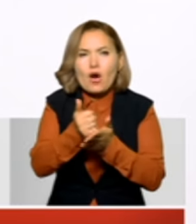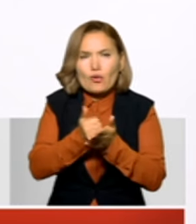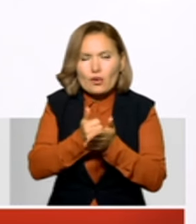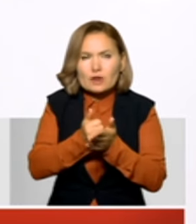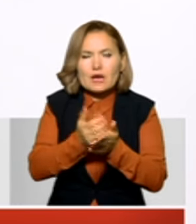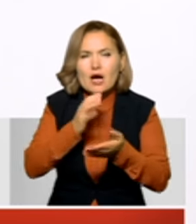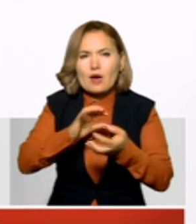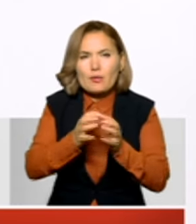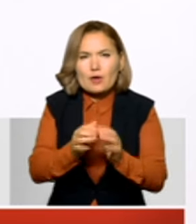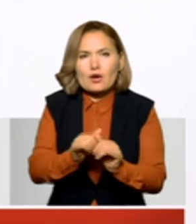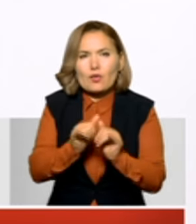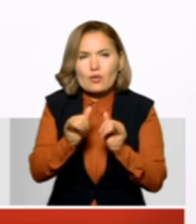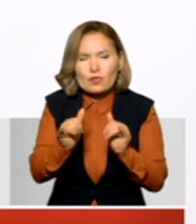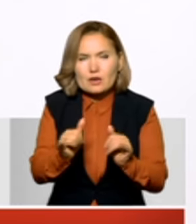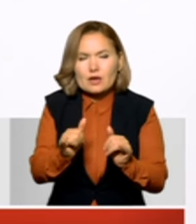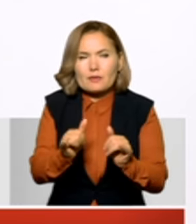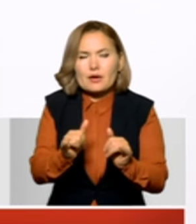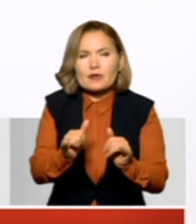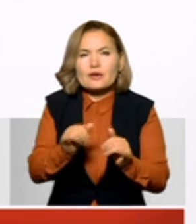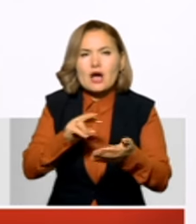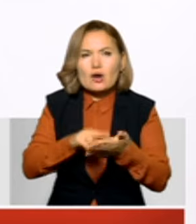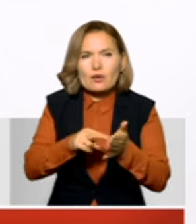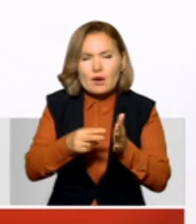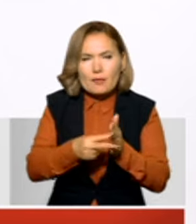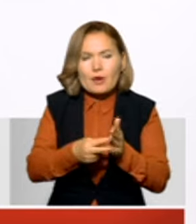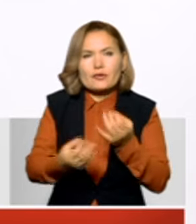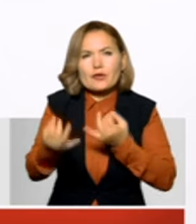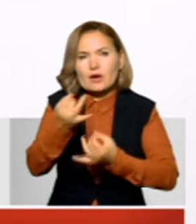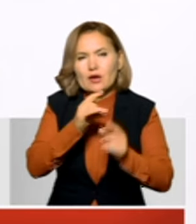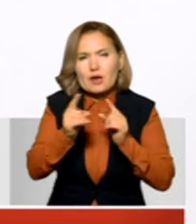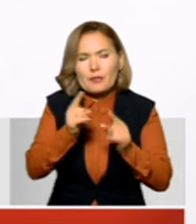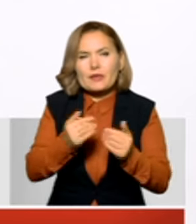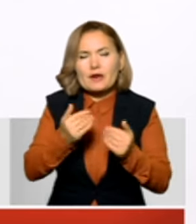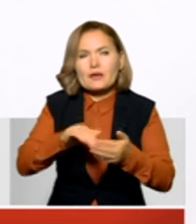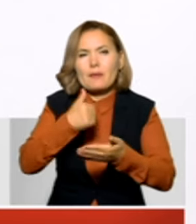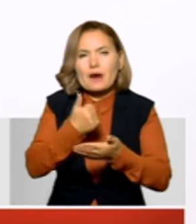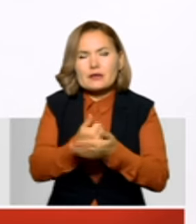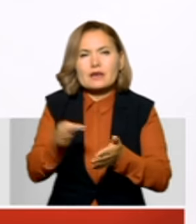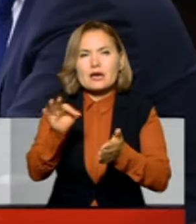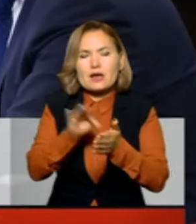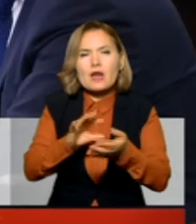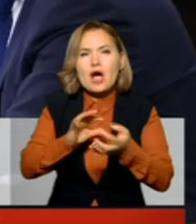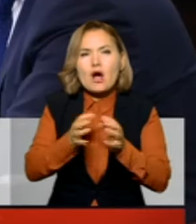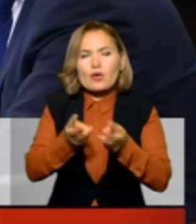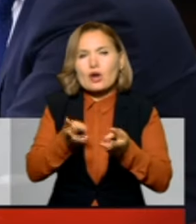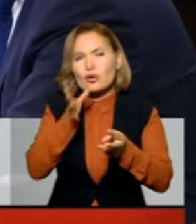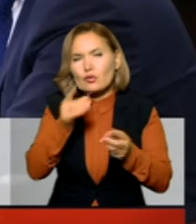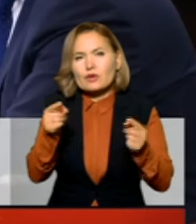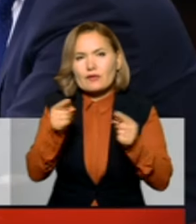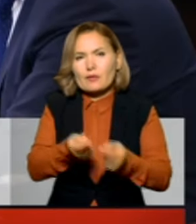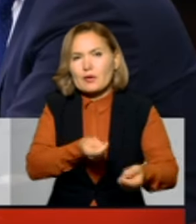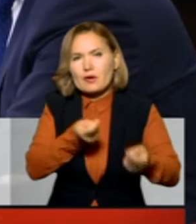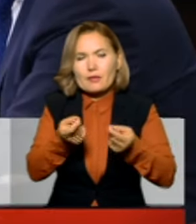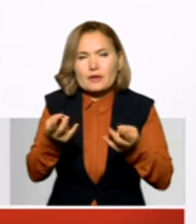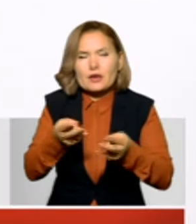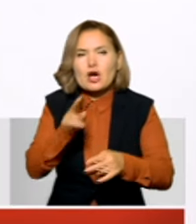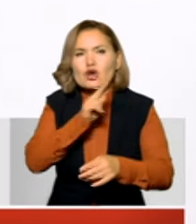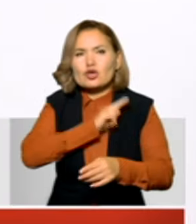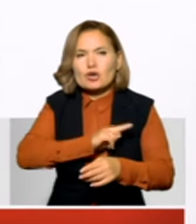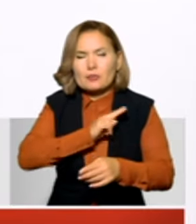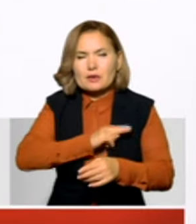Осы штабтың жұмысының барысында қазіргі таңда ең басты мақсаты көмірді уақытылы жеткізу. Осы